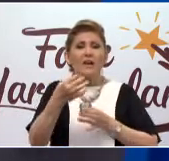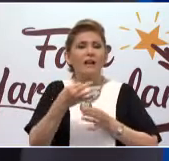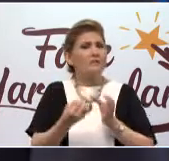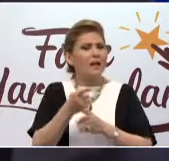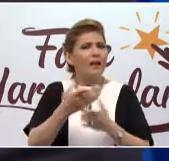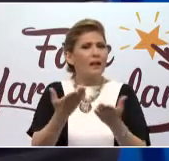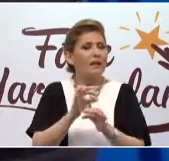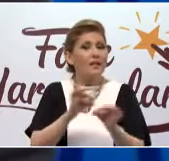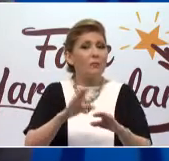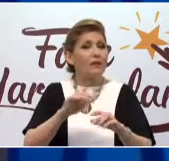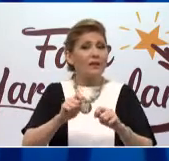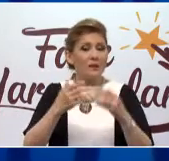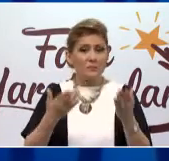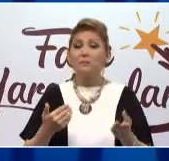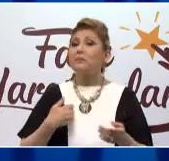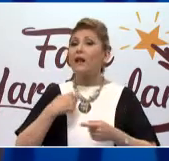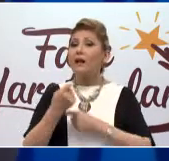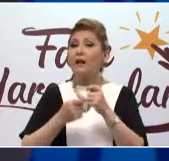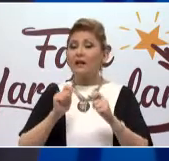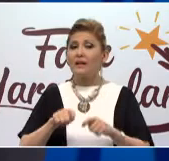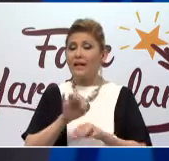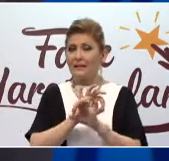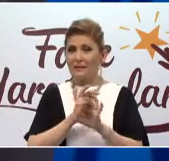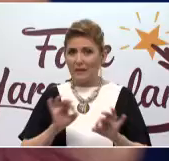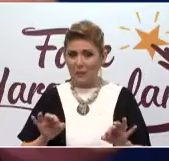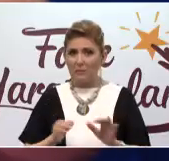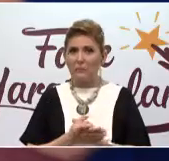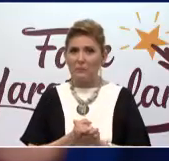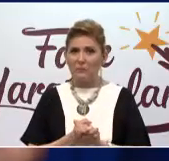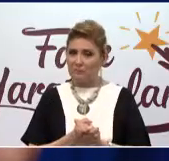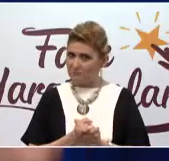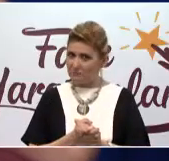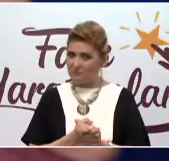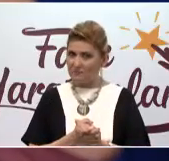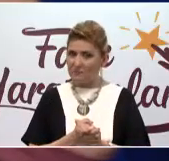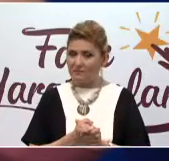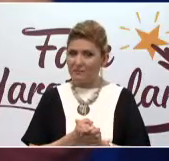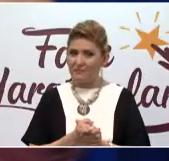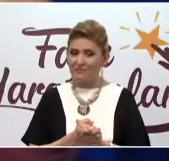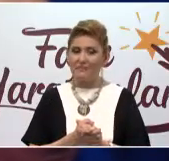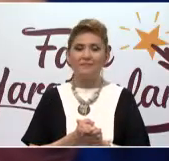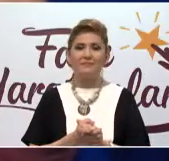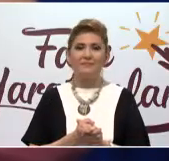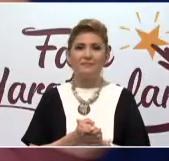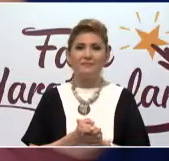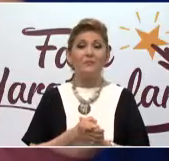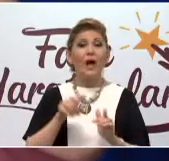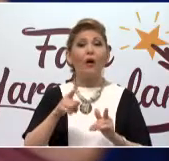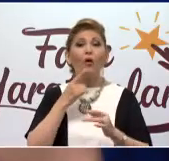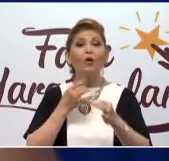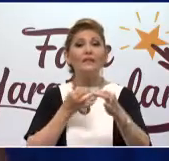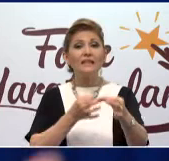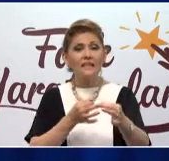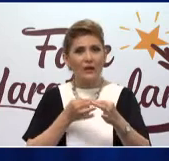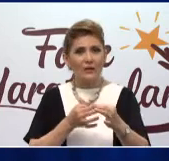Nedir tam olarak evet, yaptığınız acaba? Yani yapmaya çalıştığım şey aslında tam da şeyden aslında yani o diyaloğu